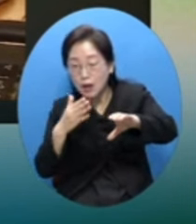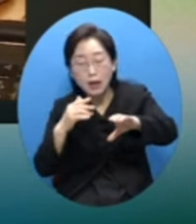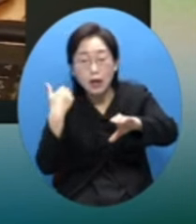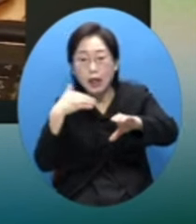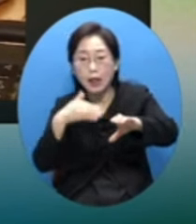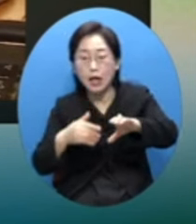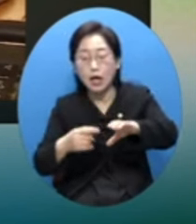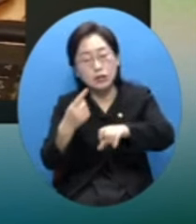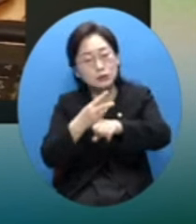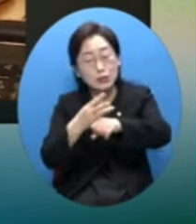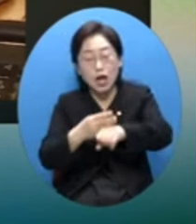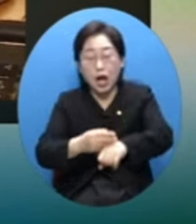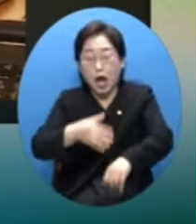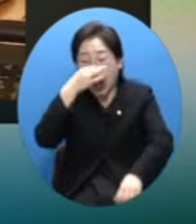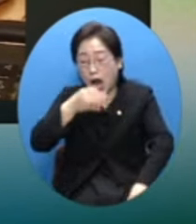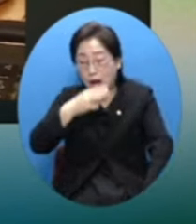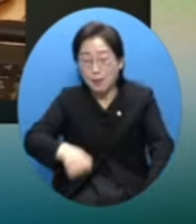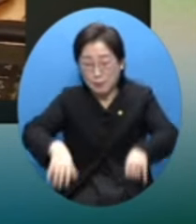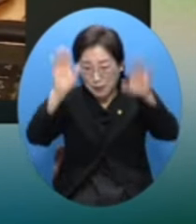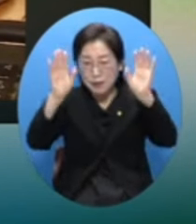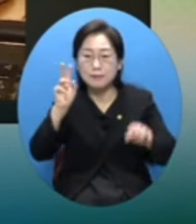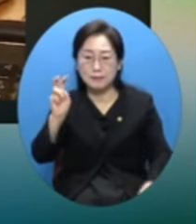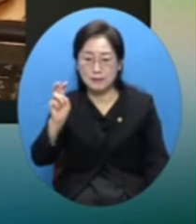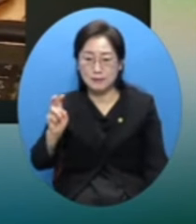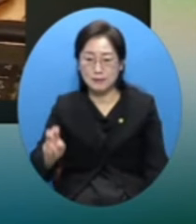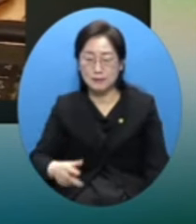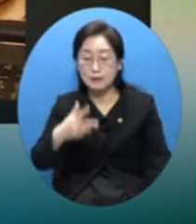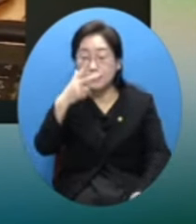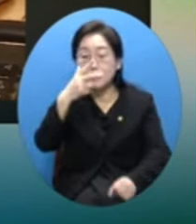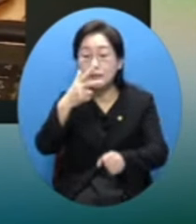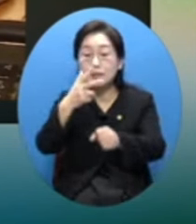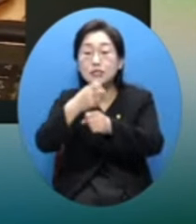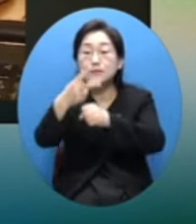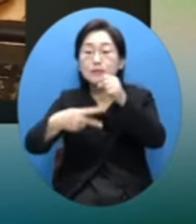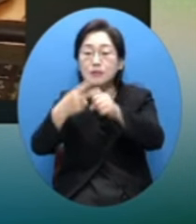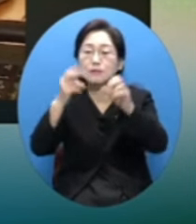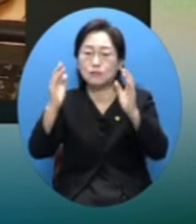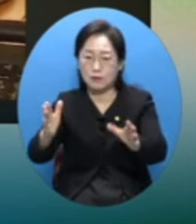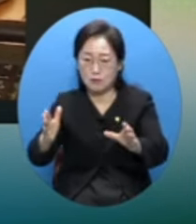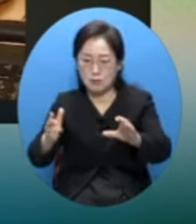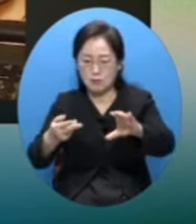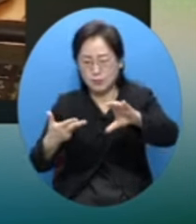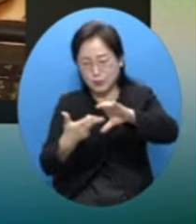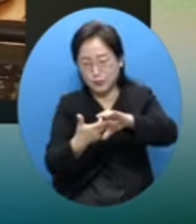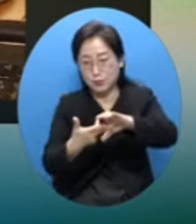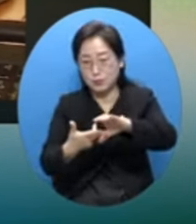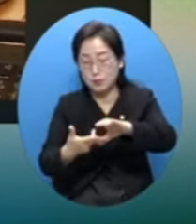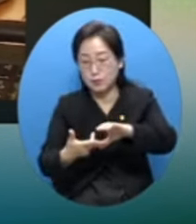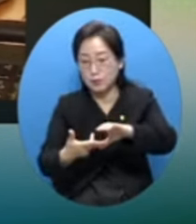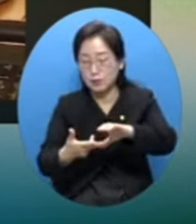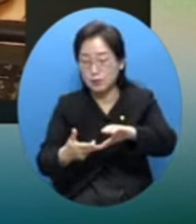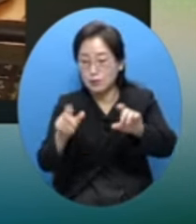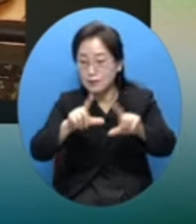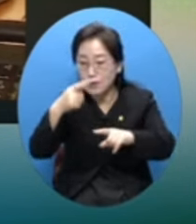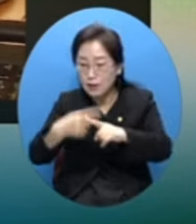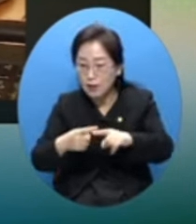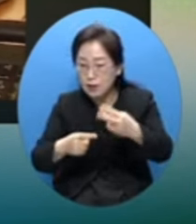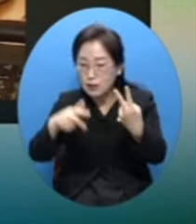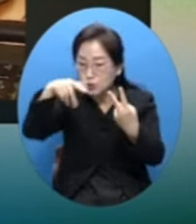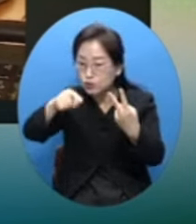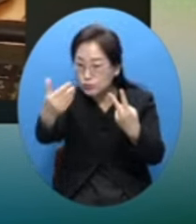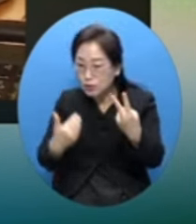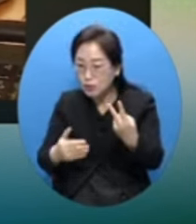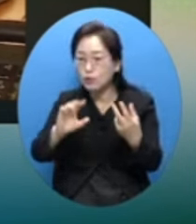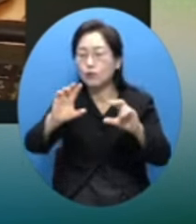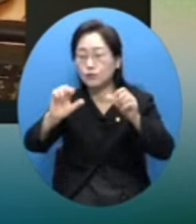서생 했다가 아이고 힘들다고 나오 나올 텐데 72년 동안 저기 살다가 두 주 전에 생활 떠났을 때 온 미국의